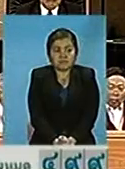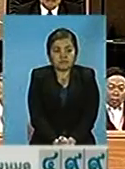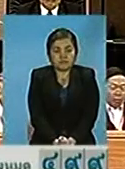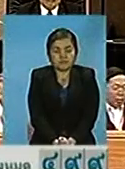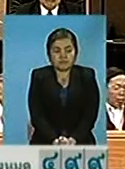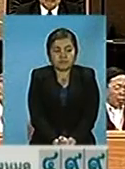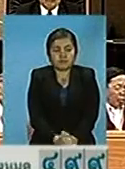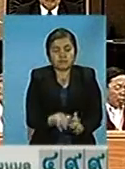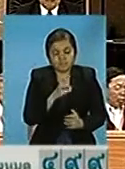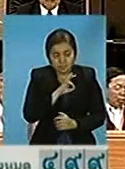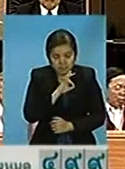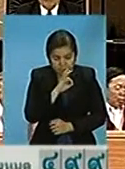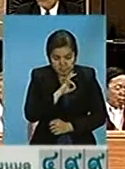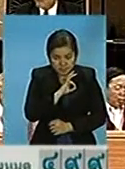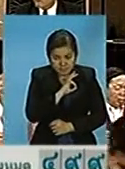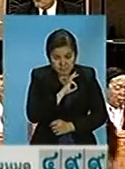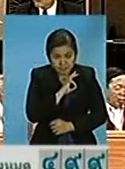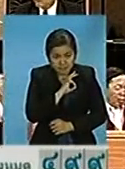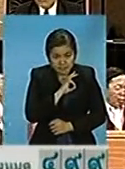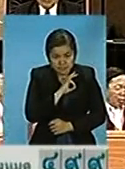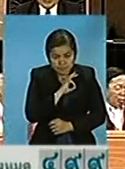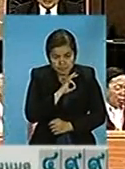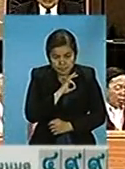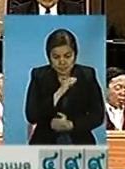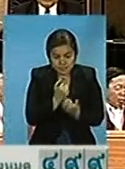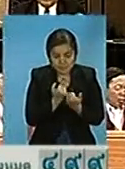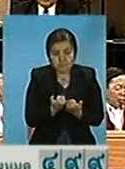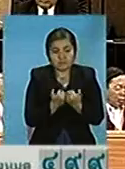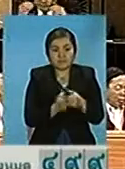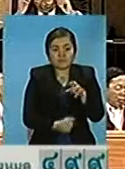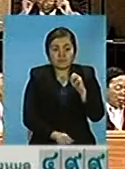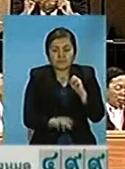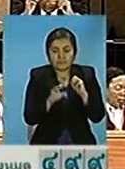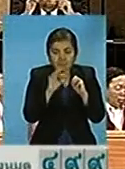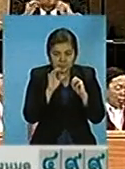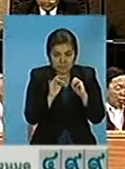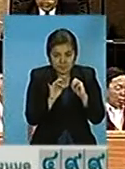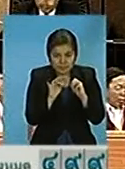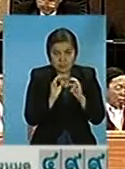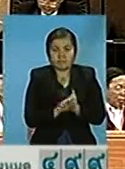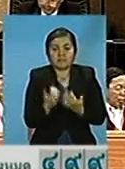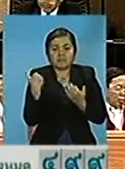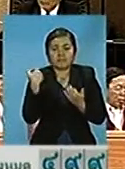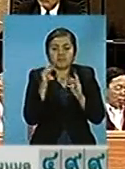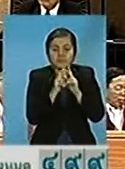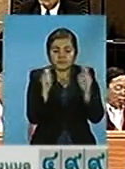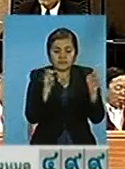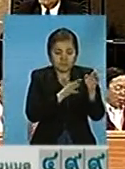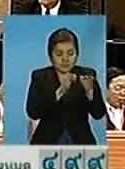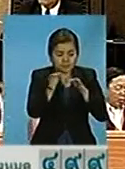และท่านสมาชิกครับในมาตรา8นะครับมีคณะกรรมการสงวนความเ